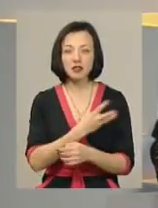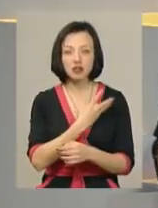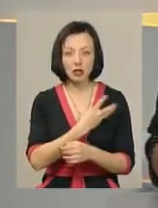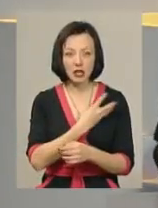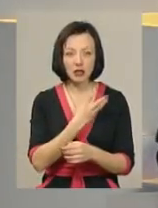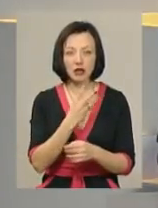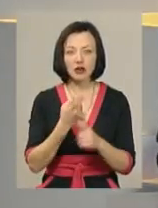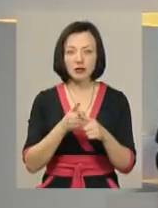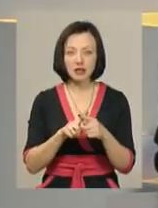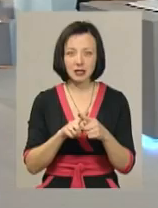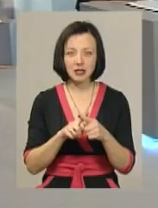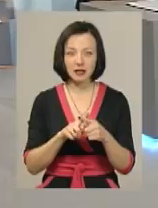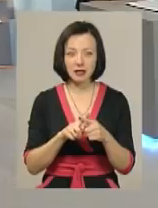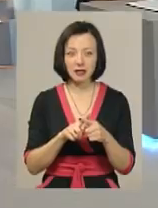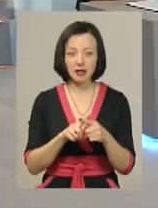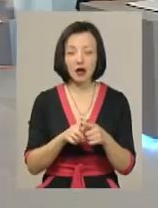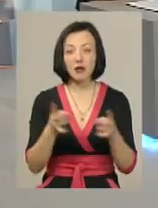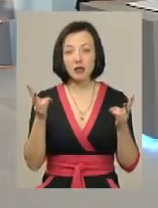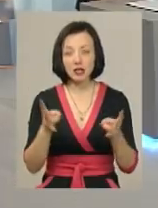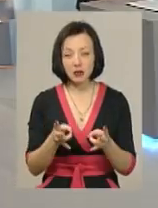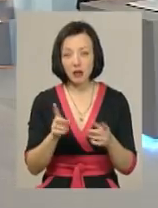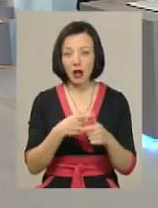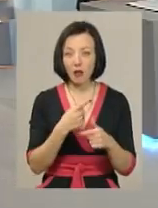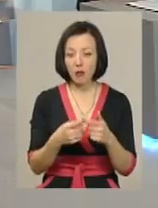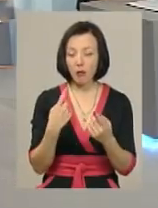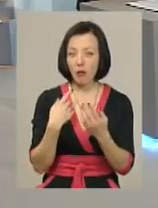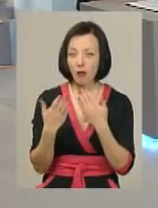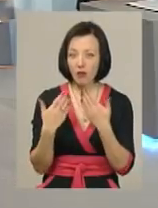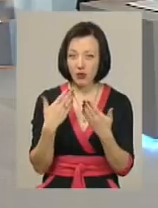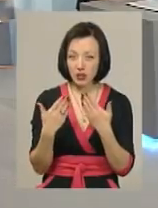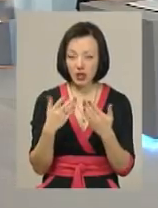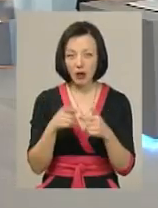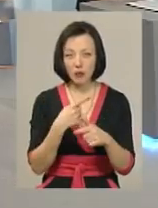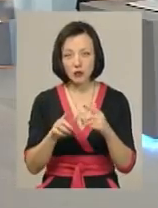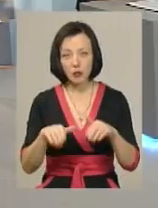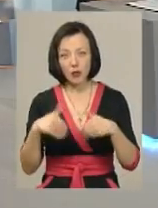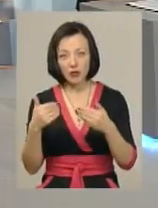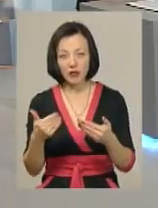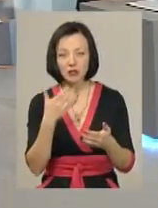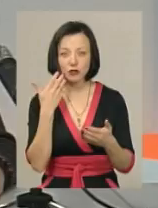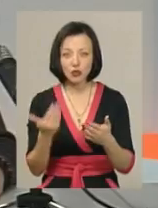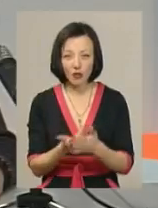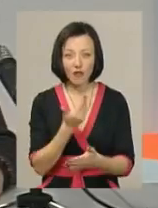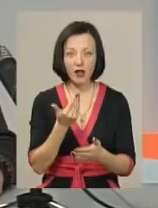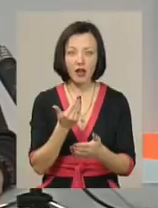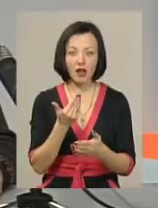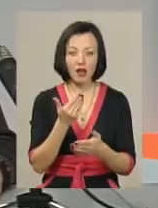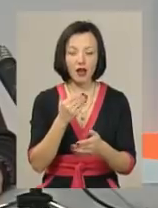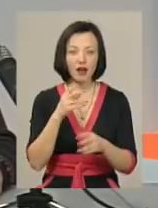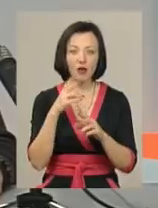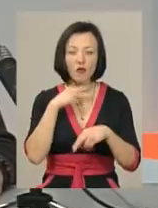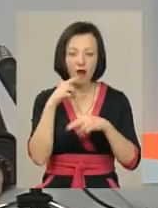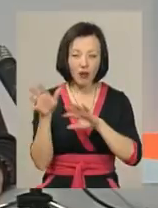на поводу скажемо так да потрібно або з нею поговорити або запропонувати щось щось нове переключити